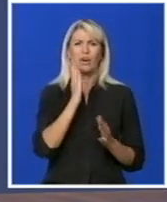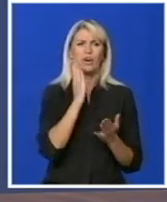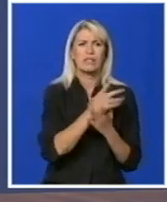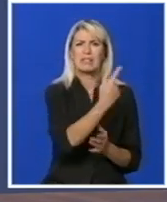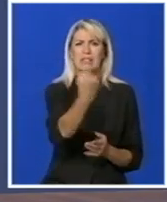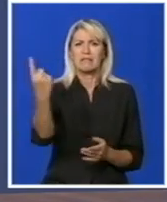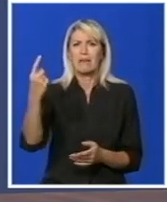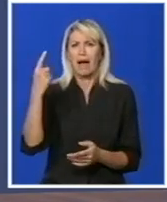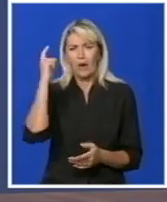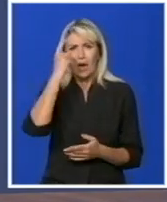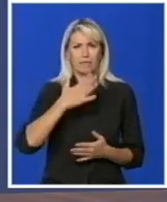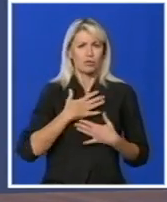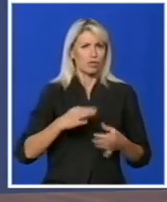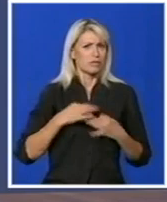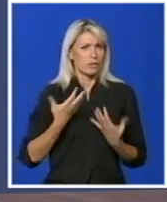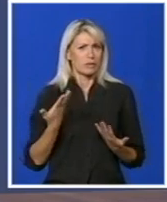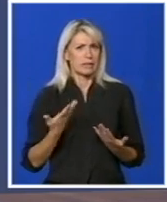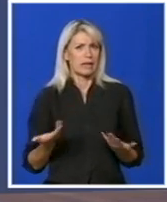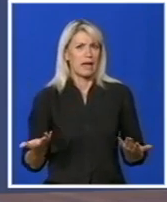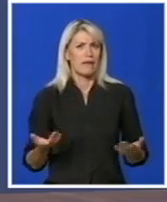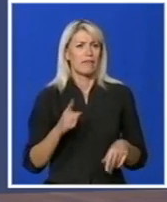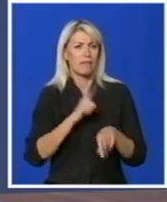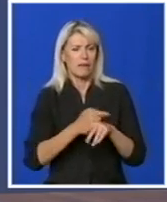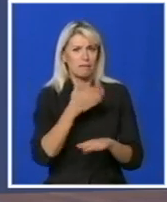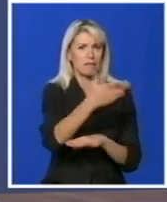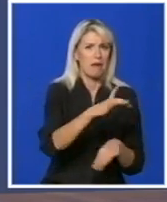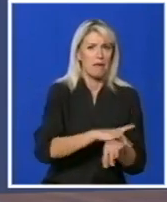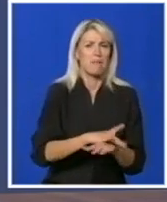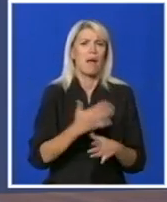porodica i da se na vreme jave lekaru.